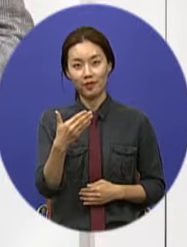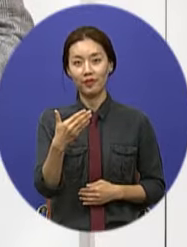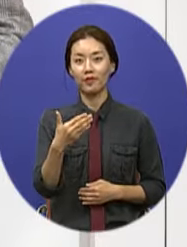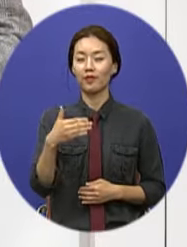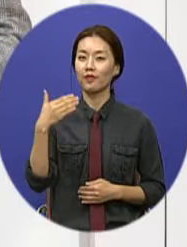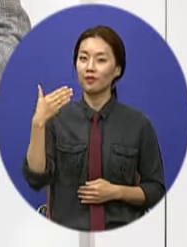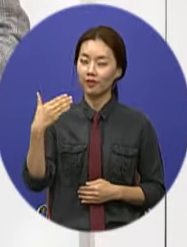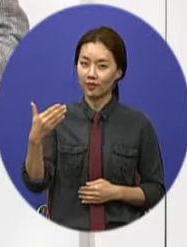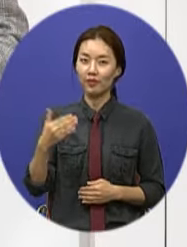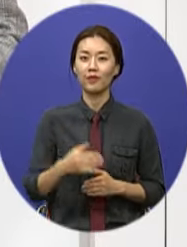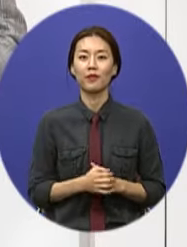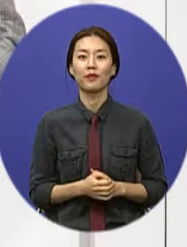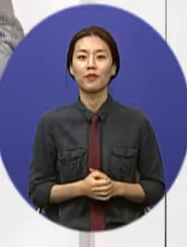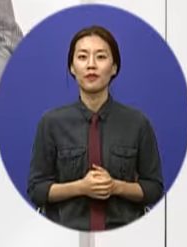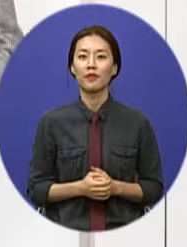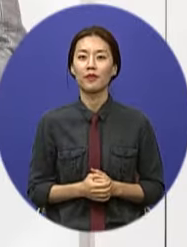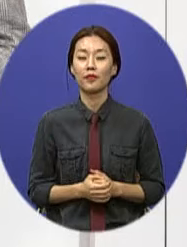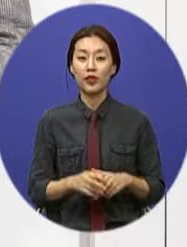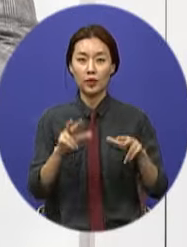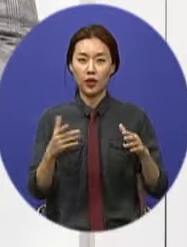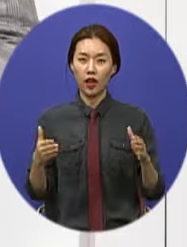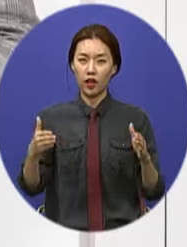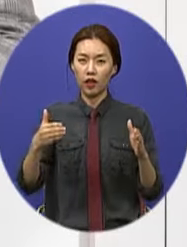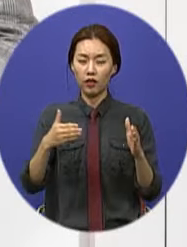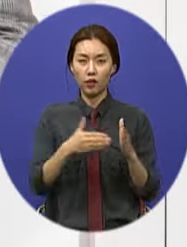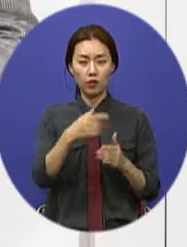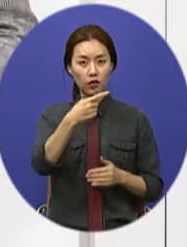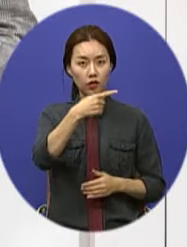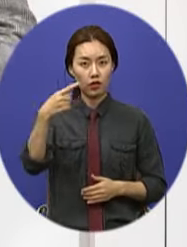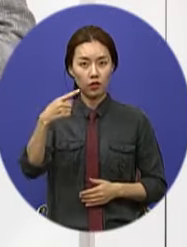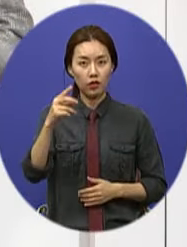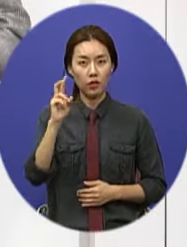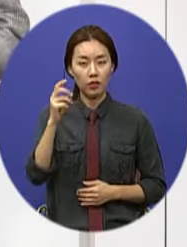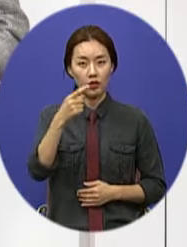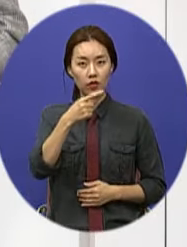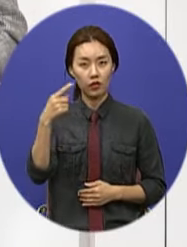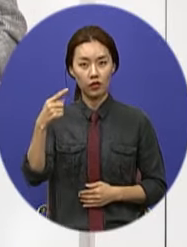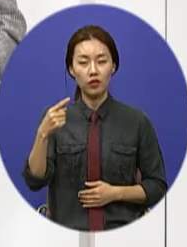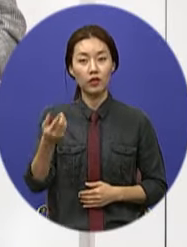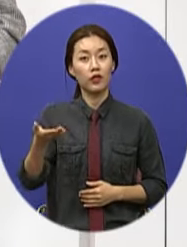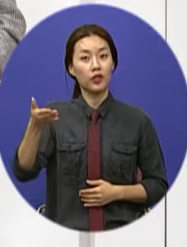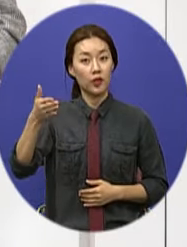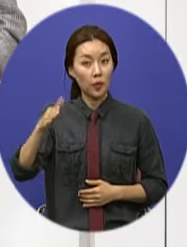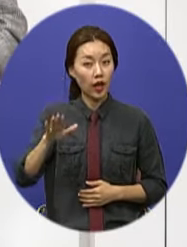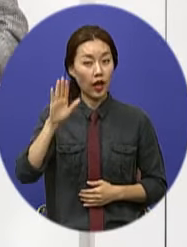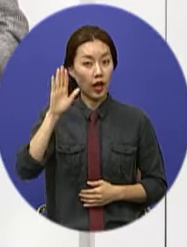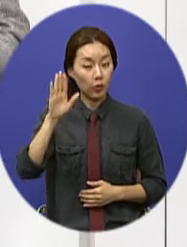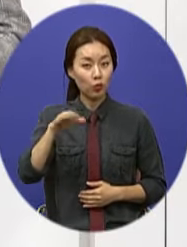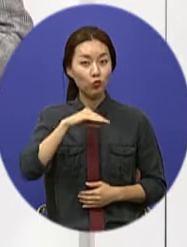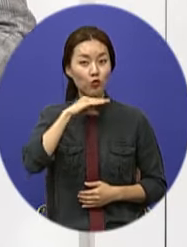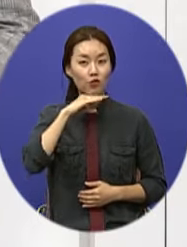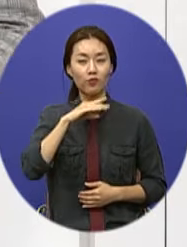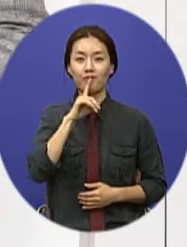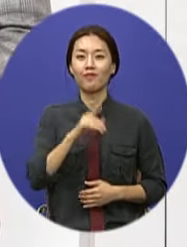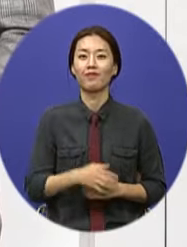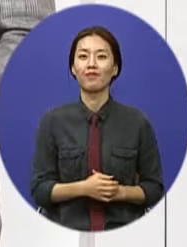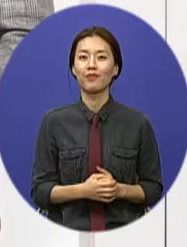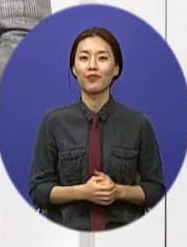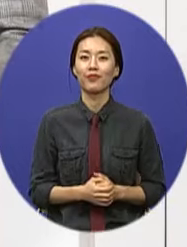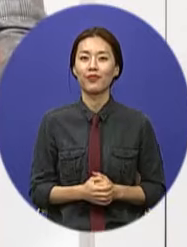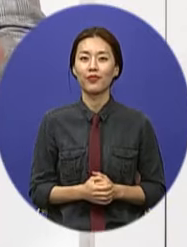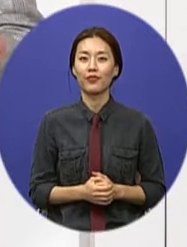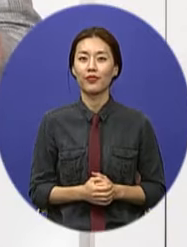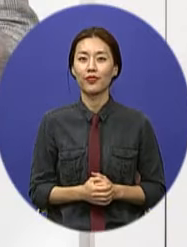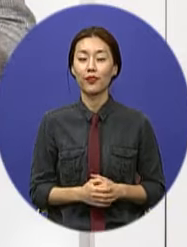9점. 보너스. 9점. 지금까지 중에 제일 높은 점수가 나온 것 같습니다만 앞으로 좀 더 두고 봐야 되겠습니다. 네, 네.